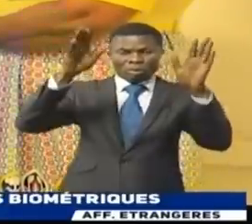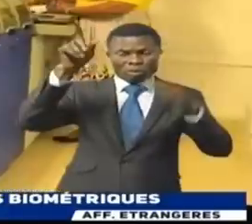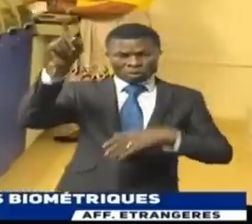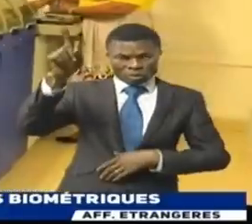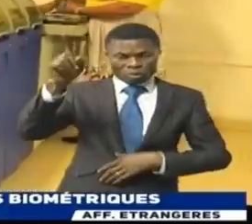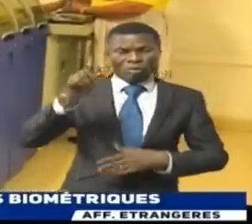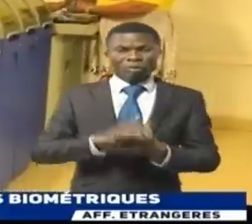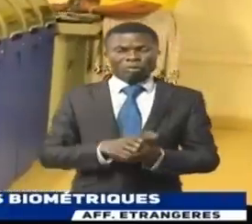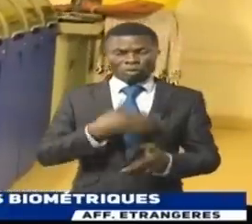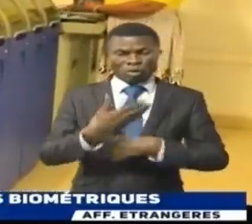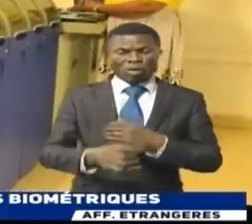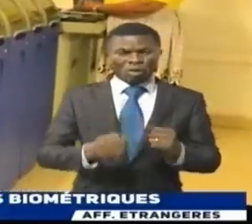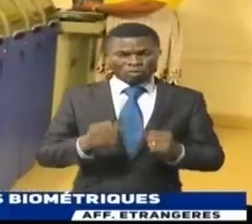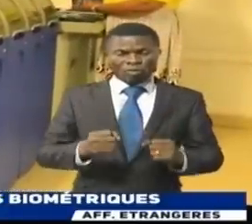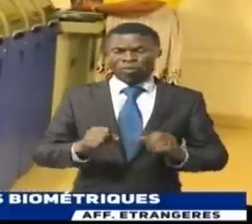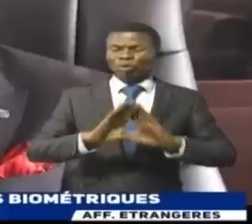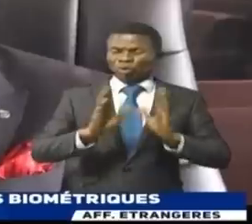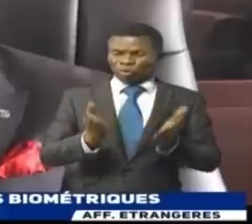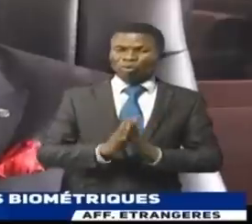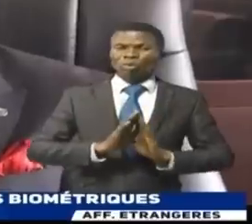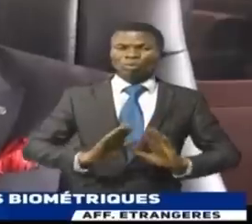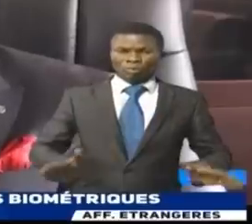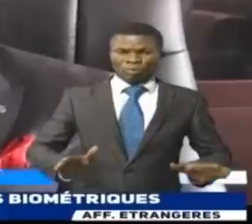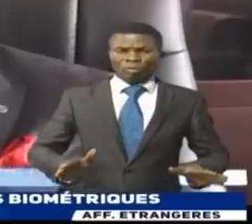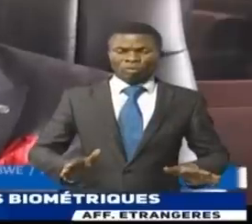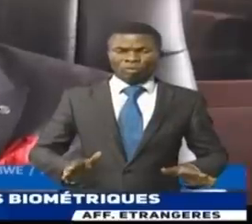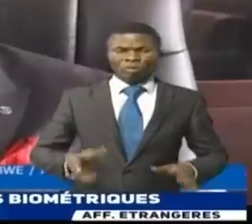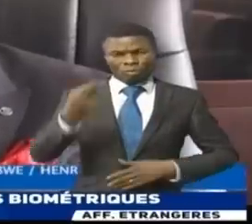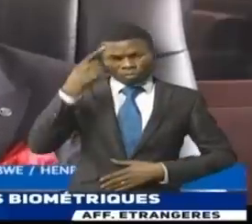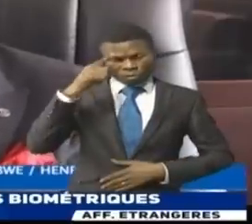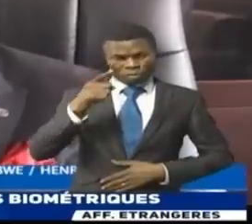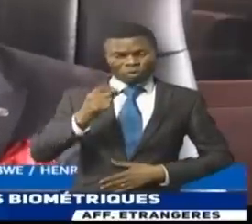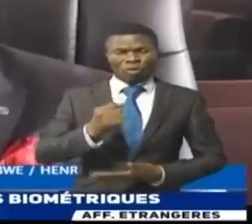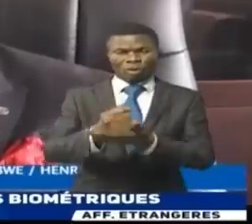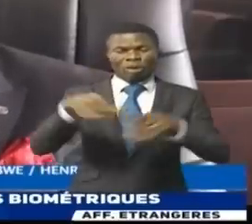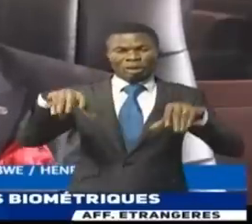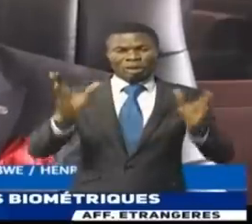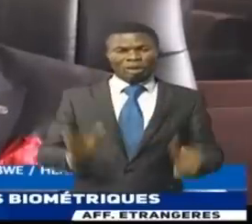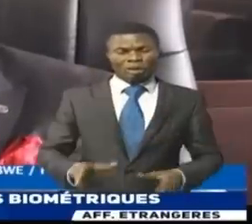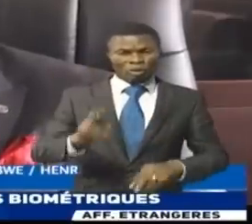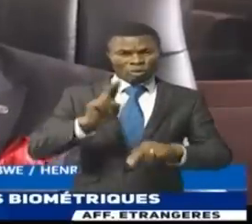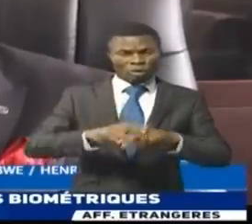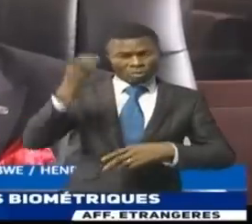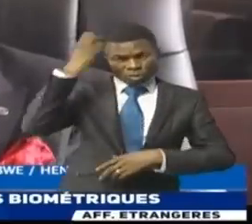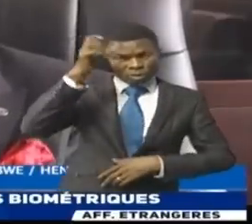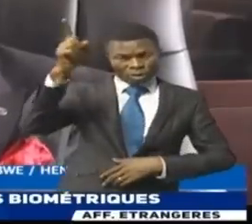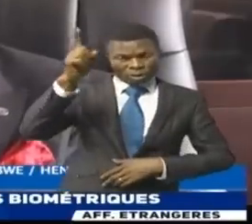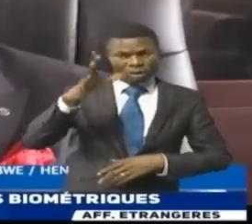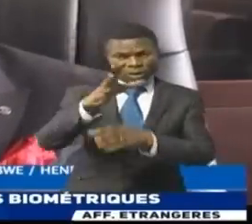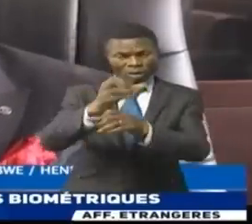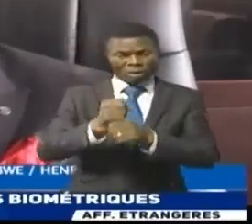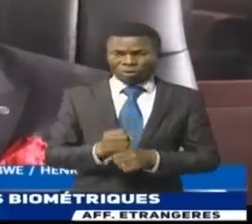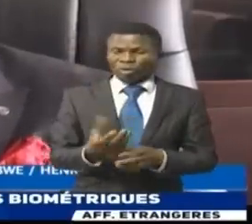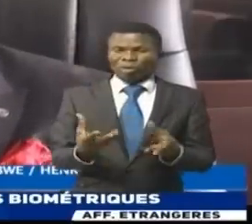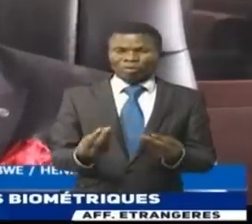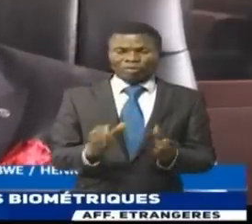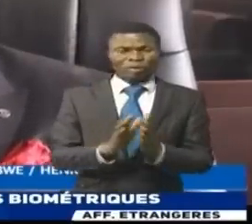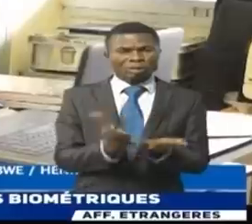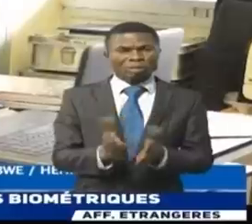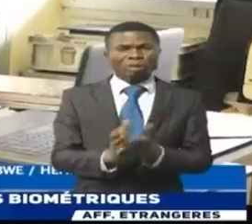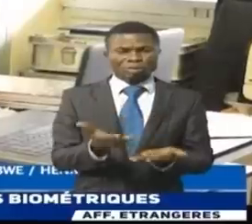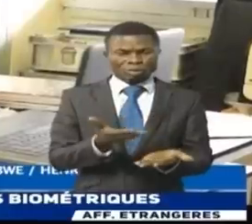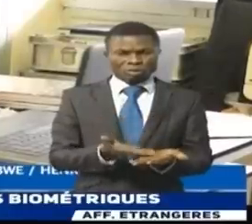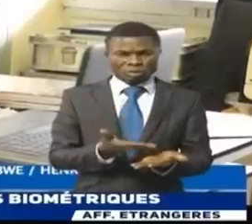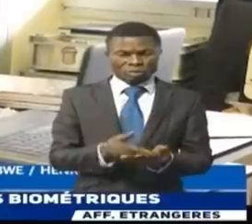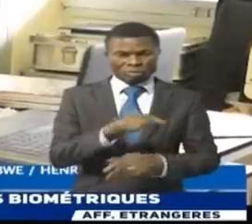faire tout ce qui peut être possible pour faciliter aux Congolais l'obtention de ces passeports.